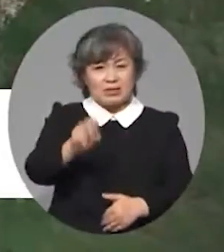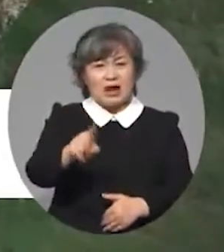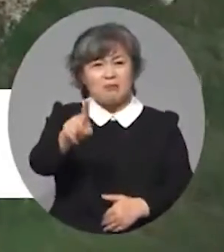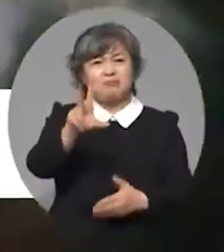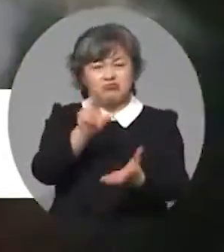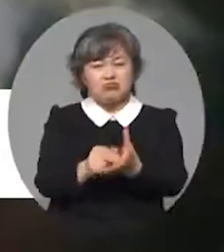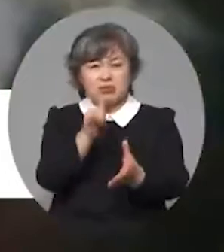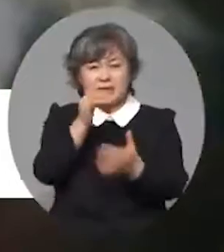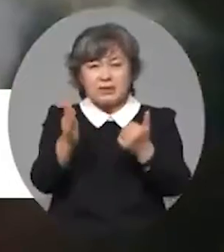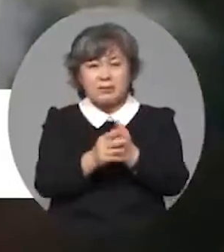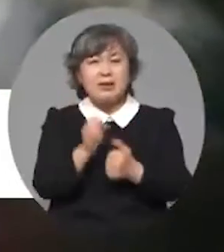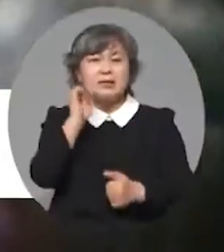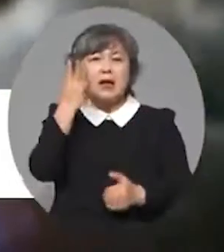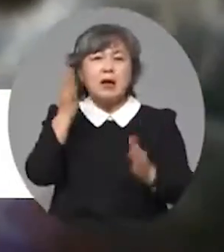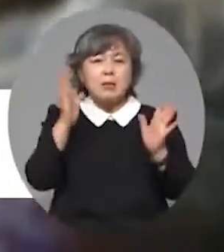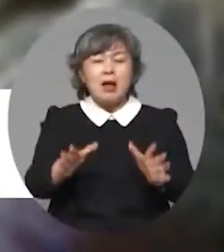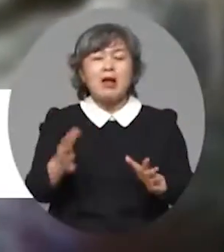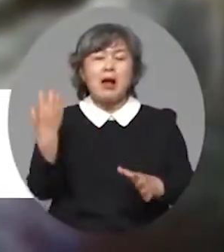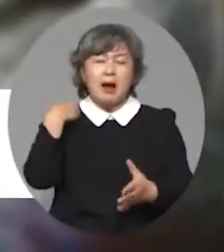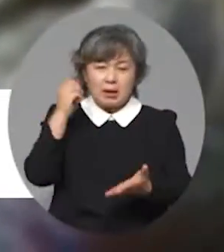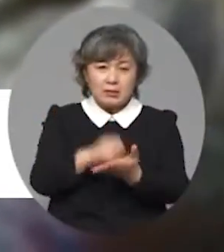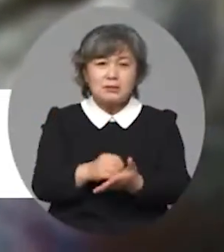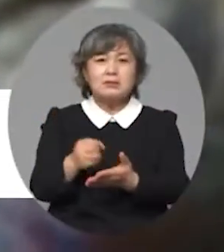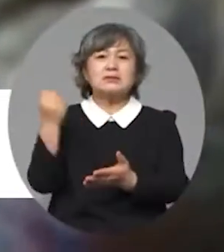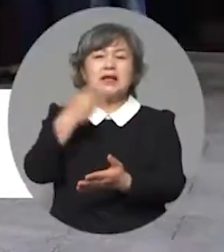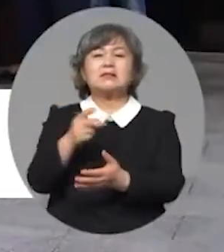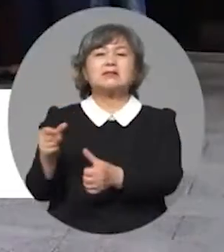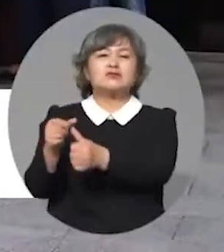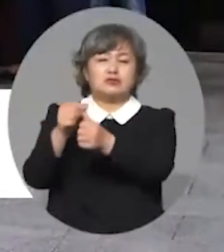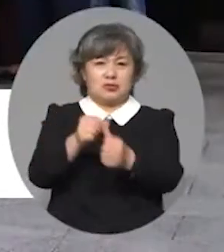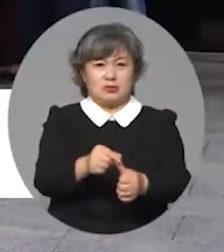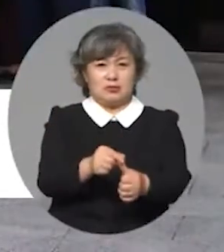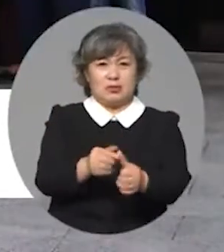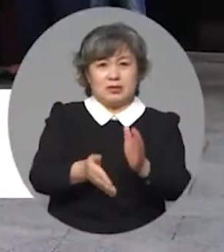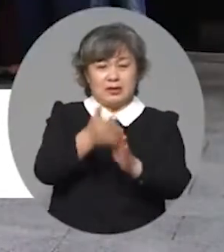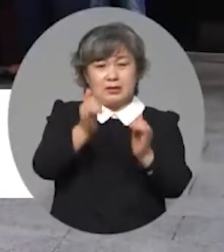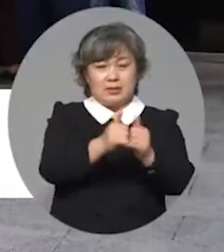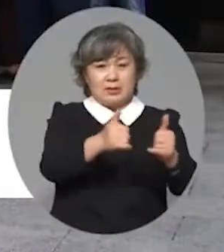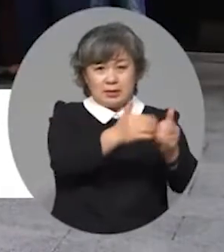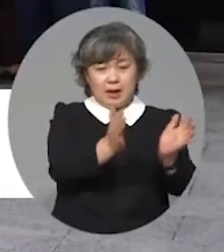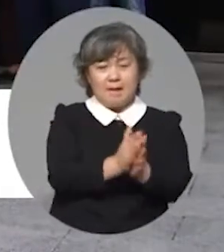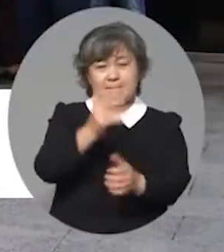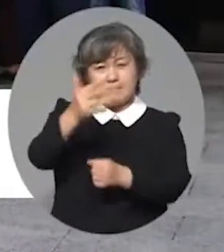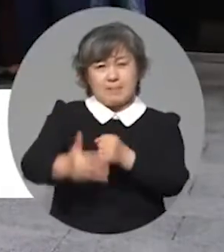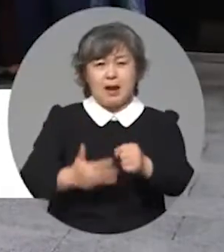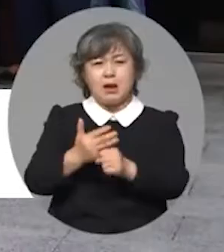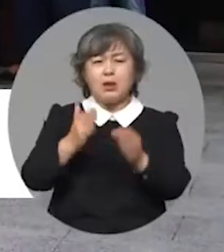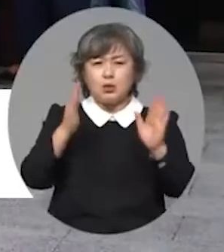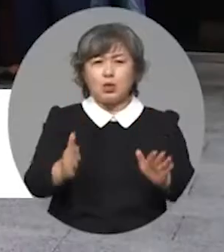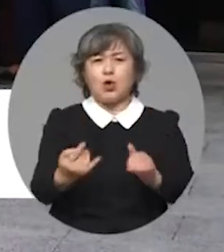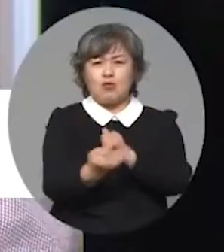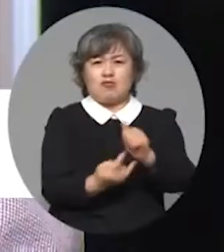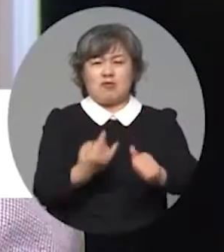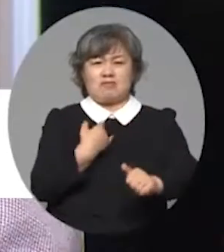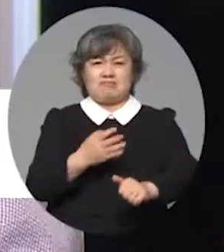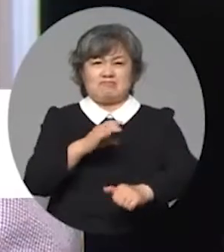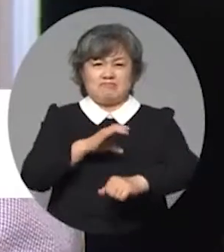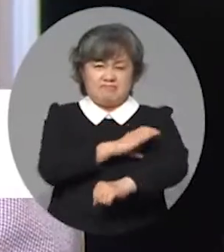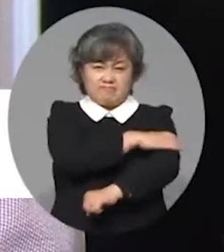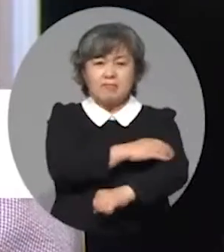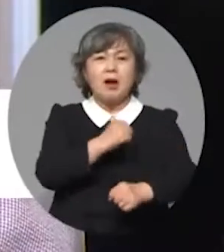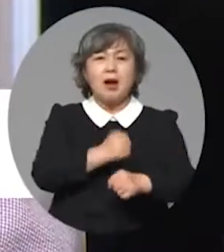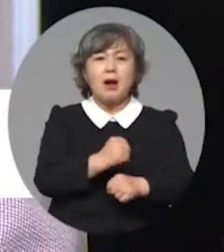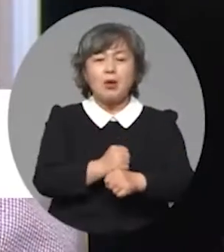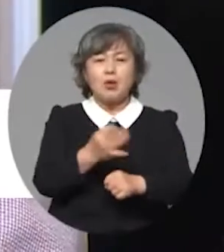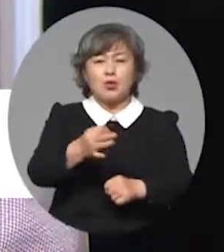나서자 넉 달 만에 다시 위원으로 추천한 겁니다. 시민단체는 지난 8년간 위원회를 독점하고 기금을